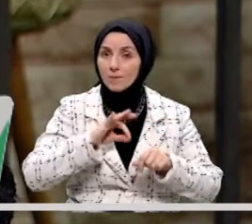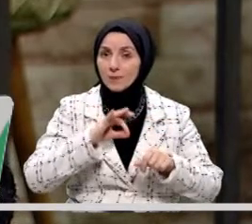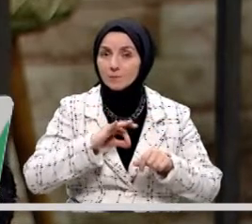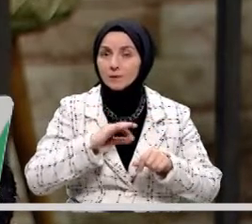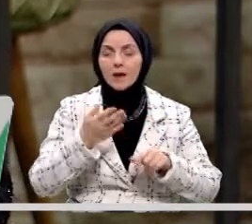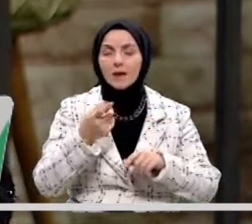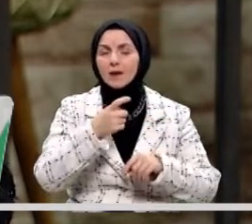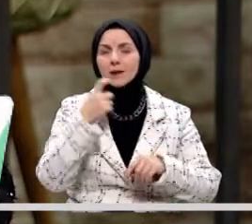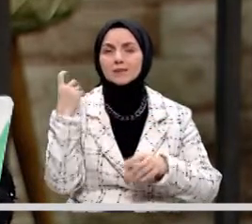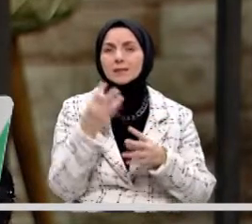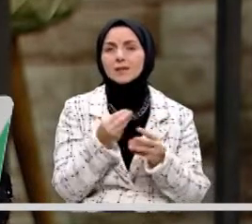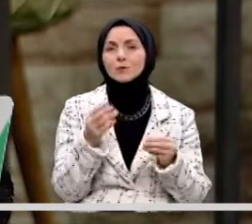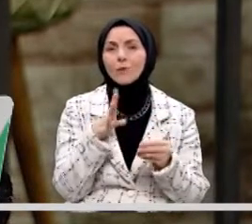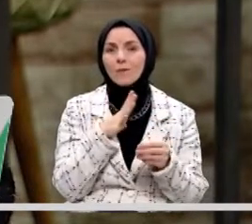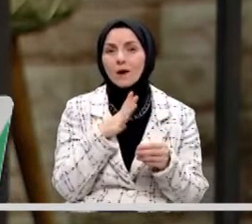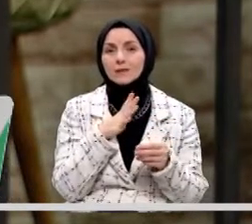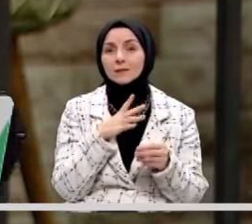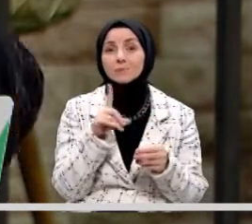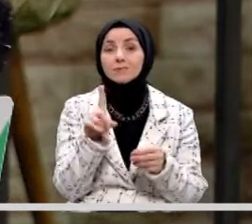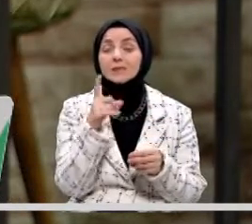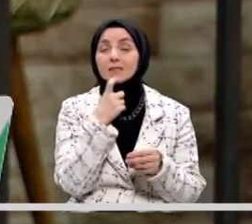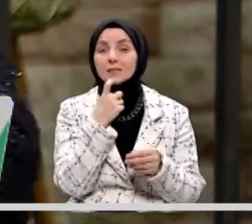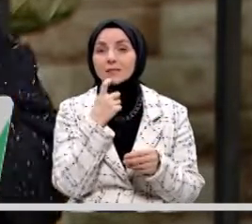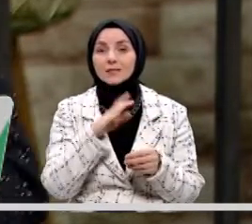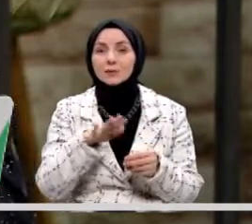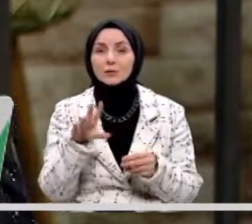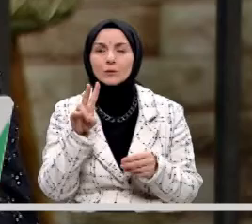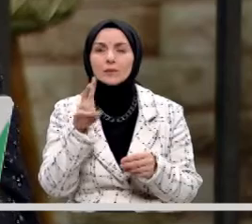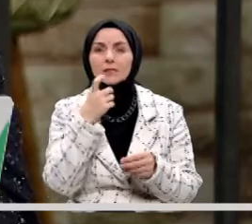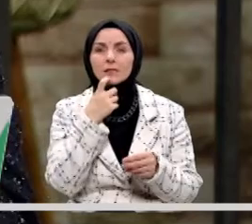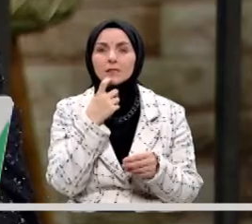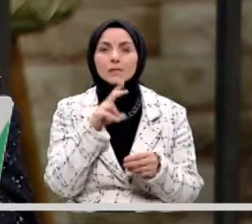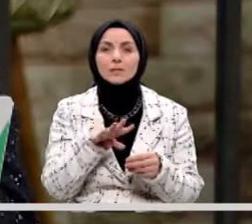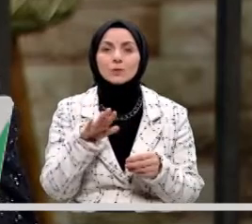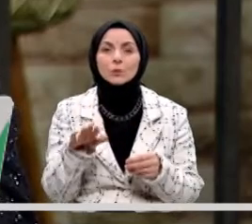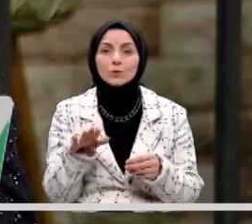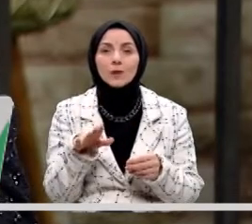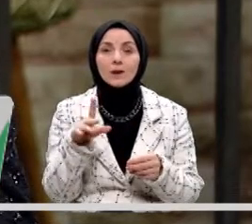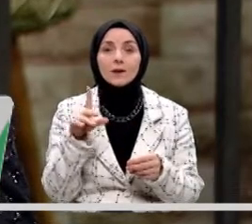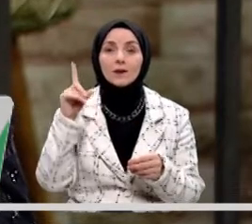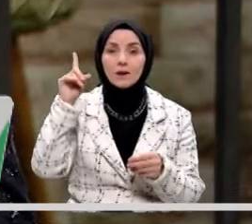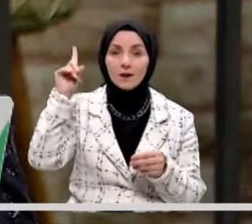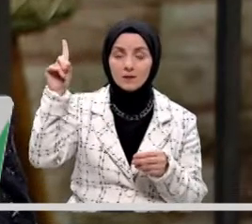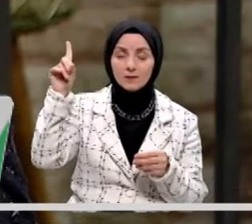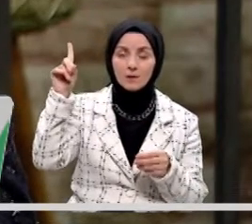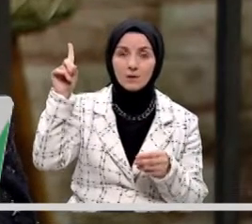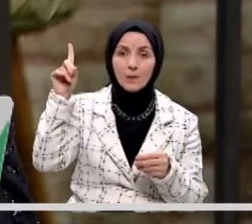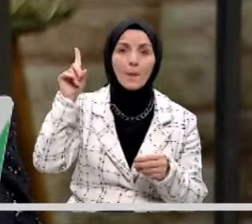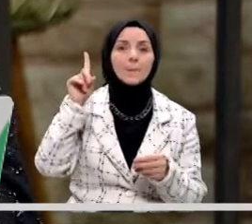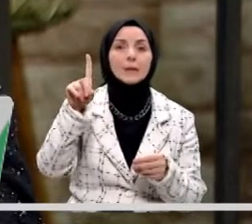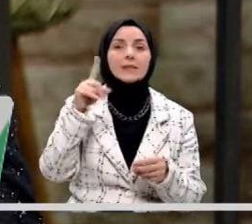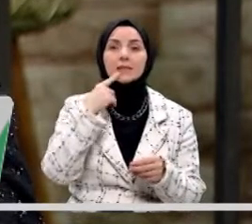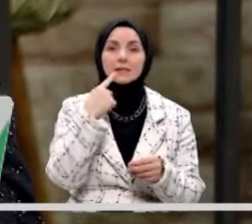yaşında bir yaşındaki çocuğa parmağını kaldır Allah bir derdi herkes alkışlardı onu şimdi öğrenmenin lezzetini çocuğa verdiniz mi Tamam